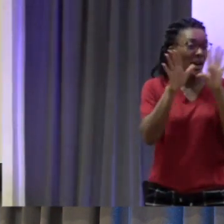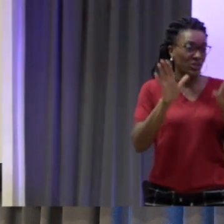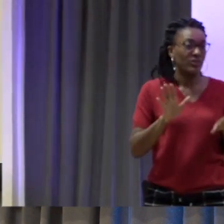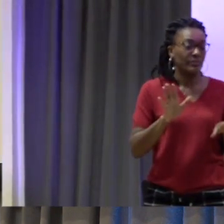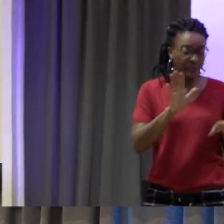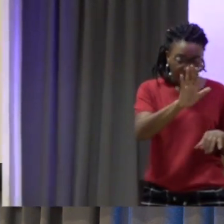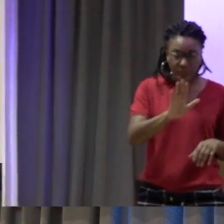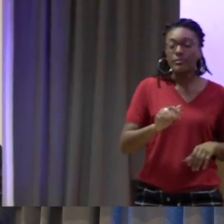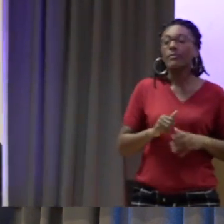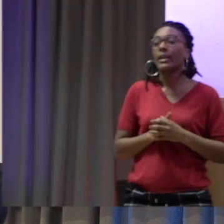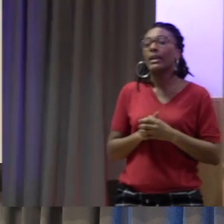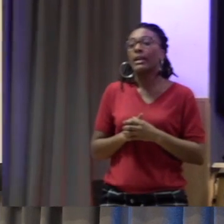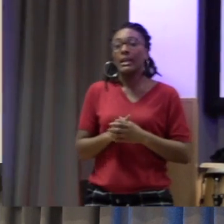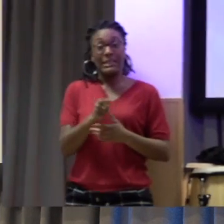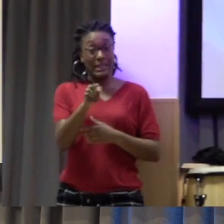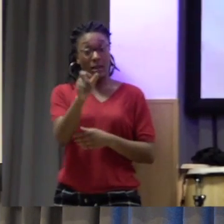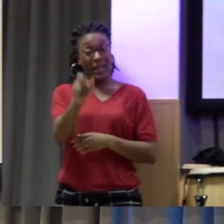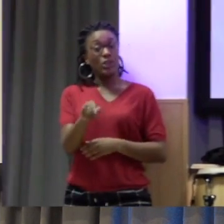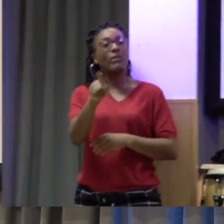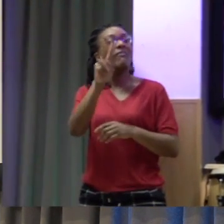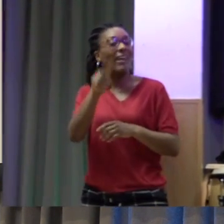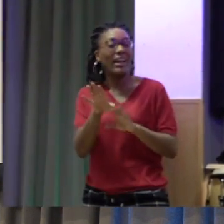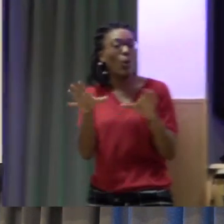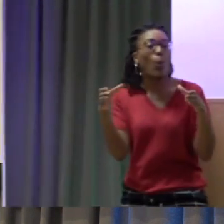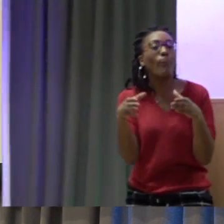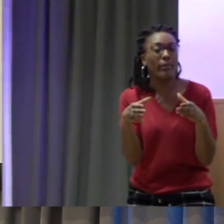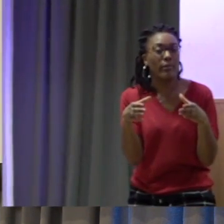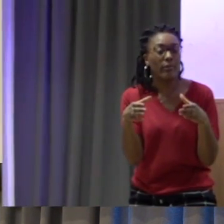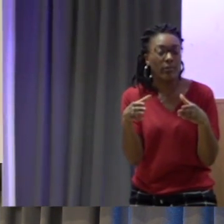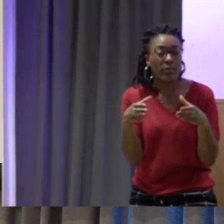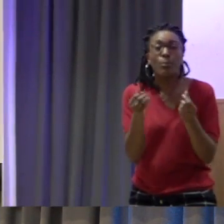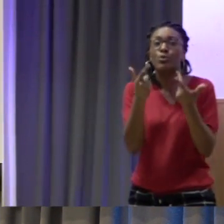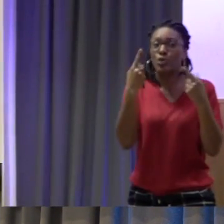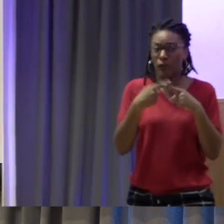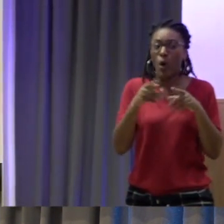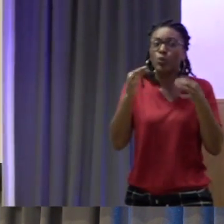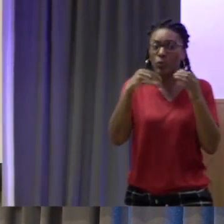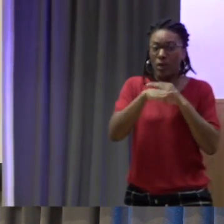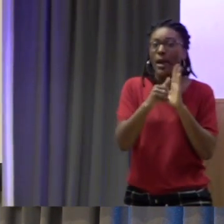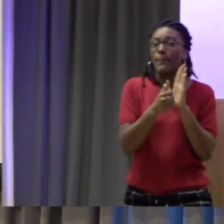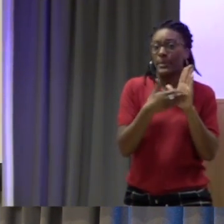notion qui représente un groupe de personnes est plusieurs fois parlée dans la parole de Dieu.